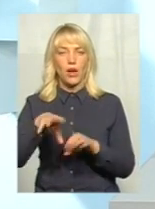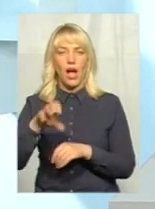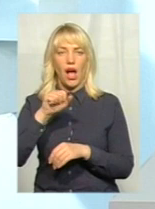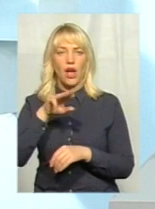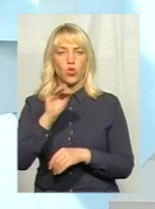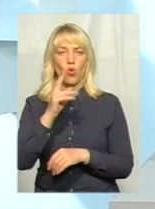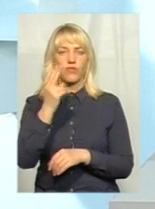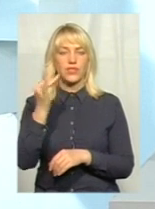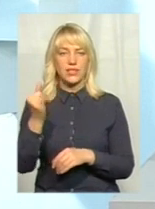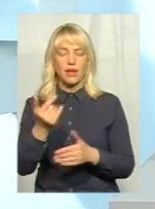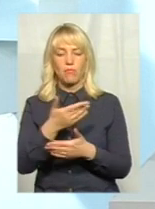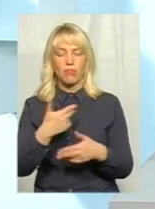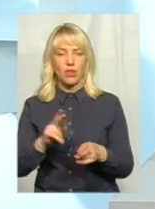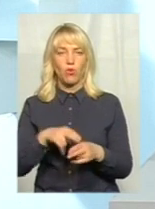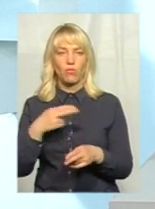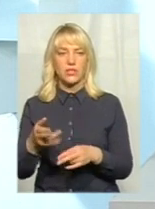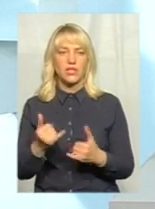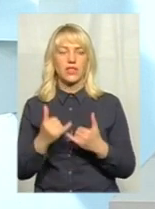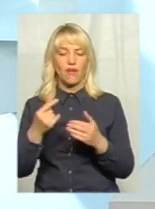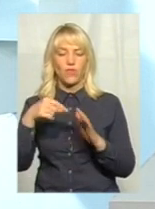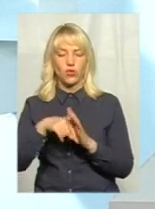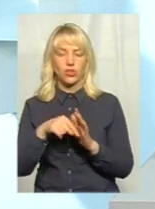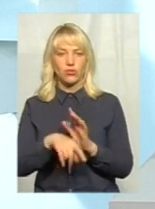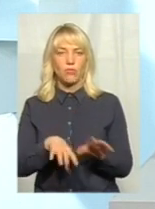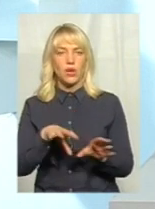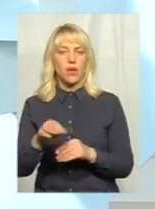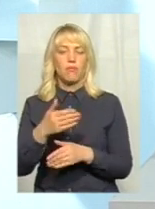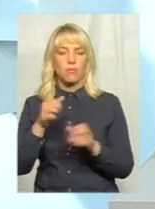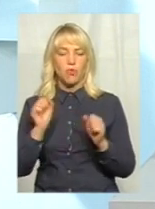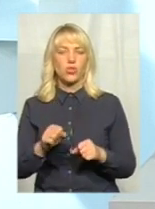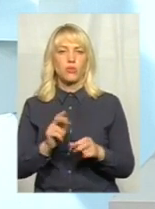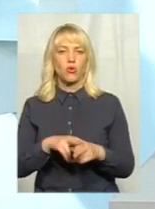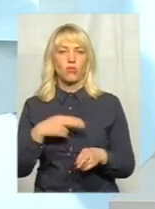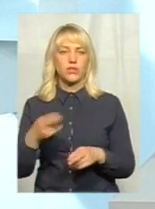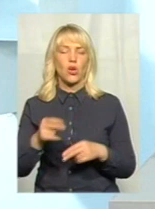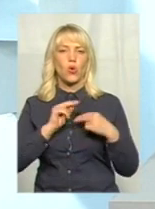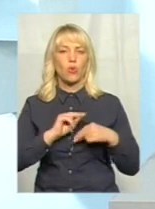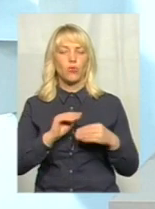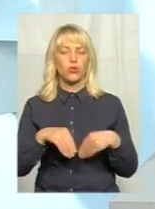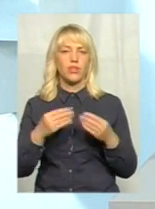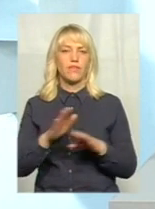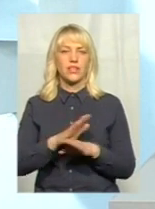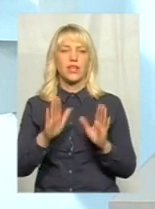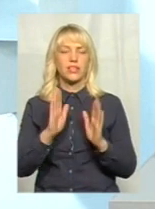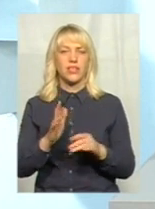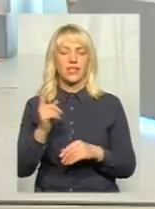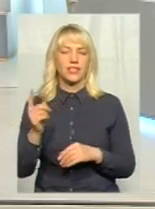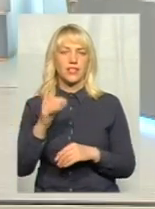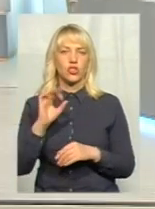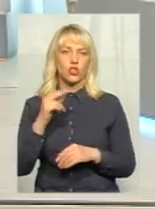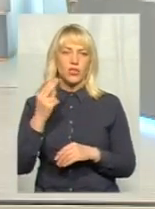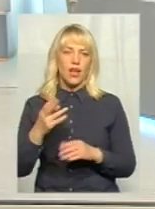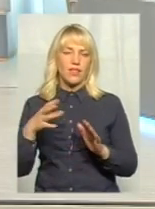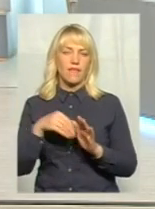компенсуємо, особливо для внутрішньопереміщених, ми можемо компенсувати роботодавцю не тільки єдиний соціальний внесок, а й цілу